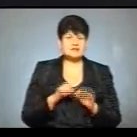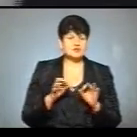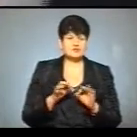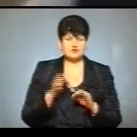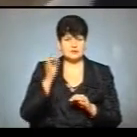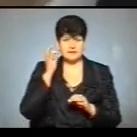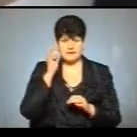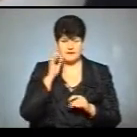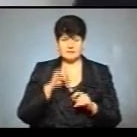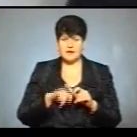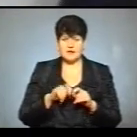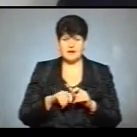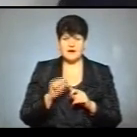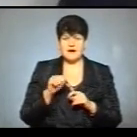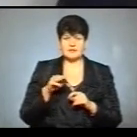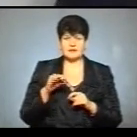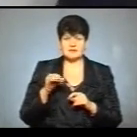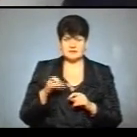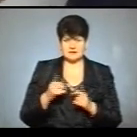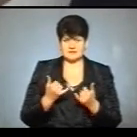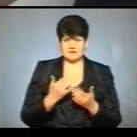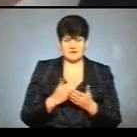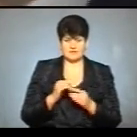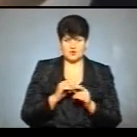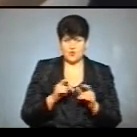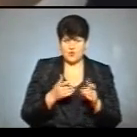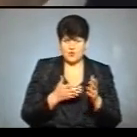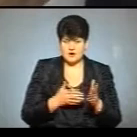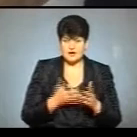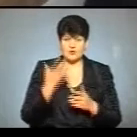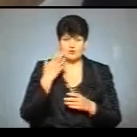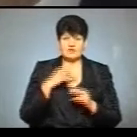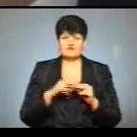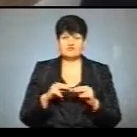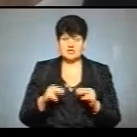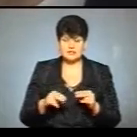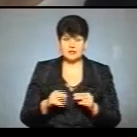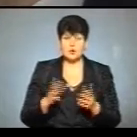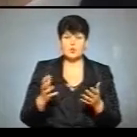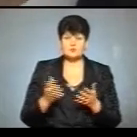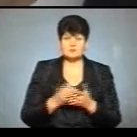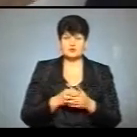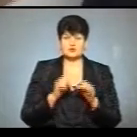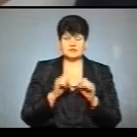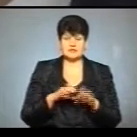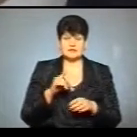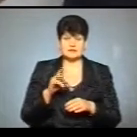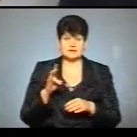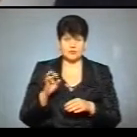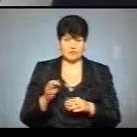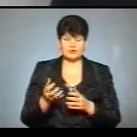нагадує атестацію, та яка існує зараз в школі. І, власне, коли вчитель проходить успішну сертифікацію, він отримує